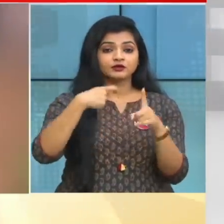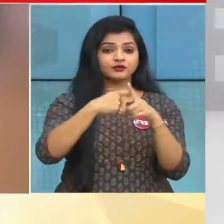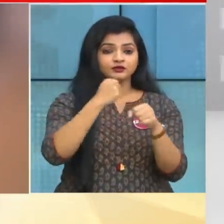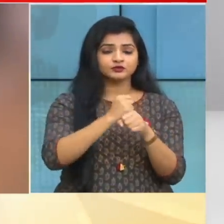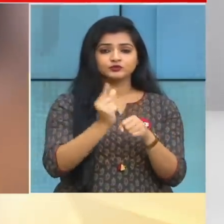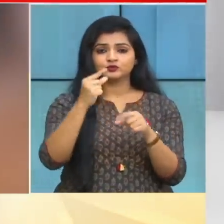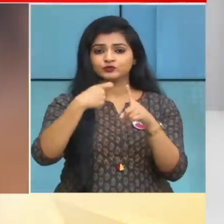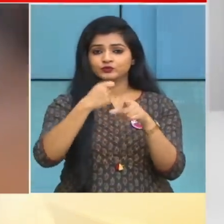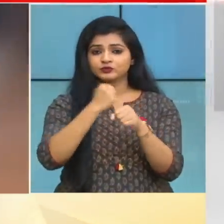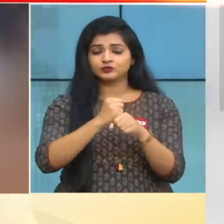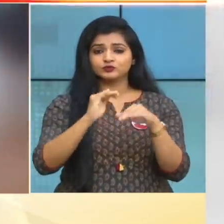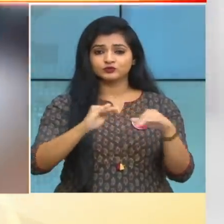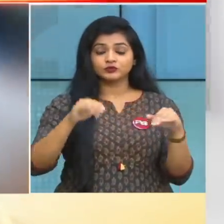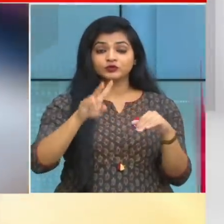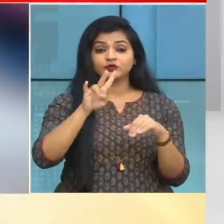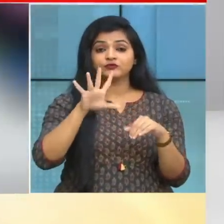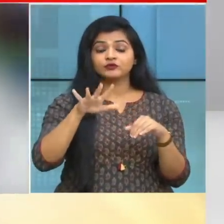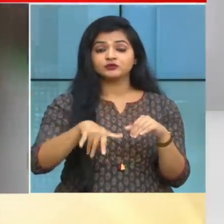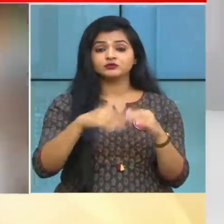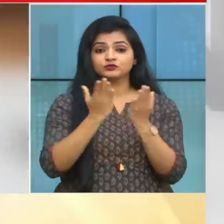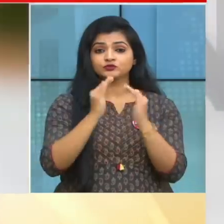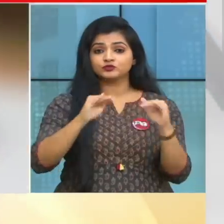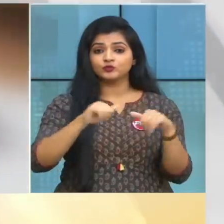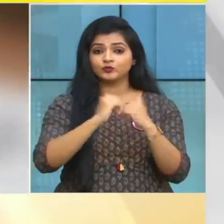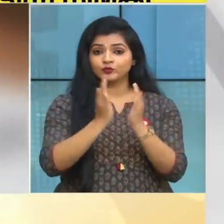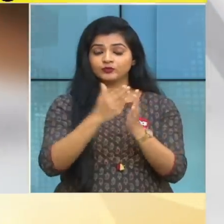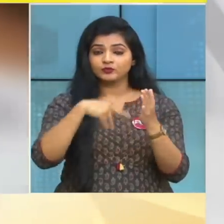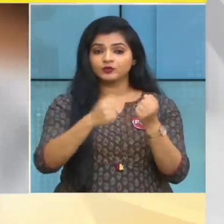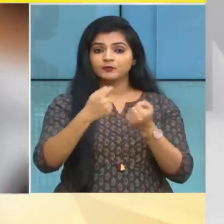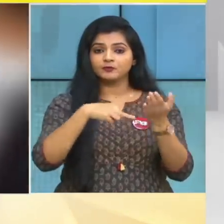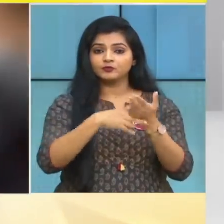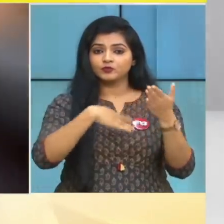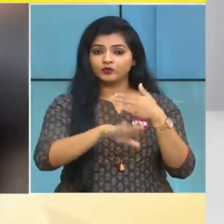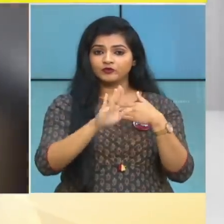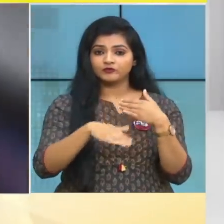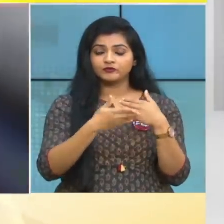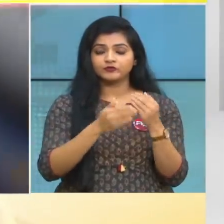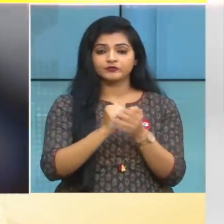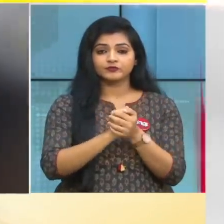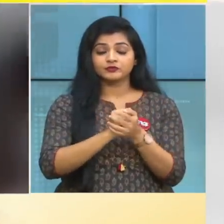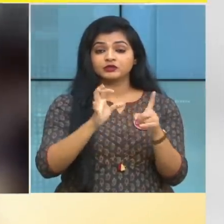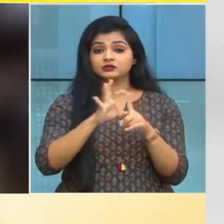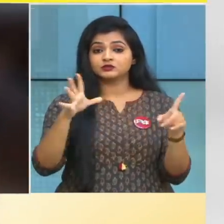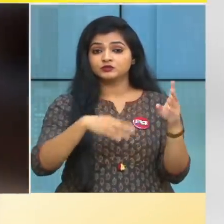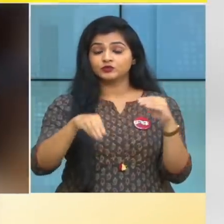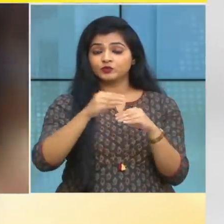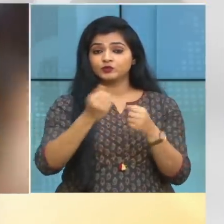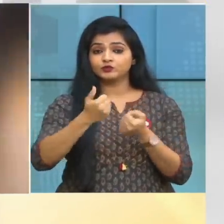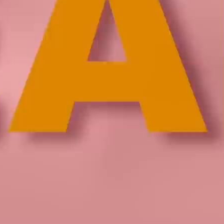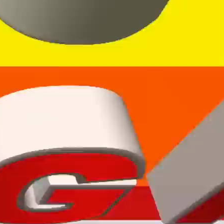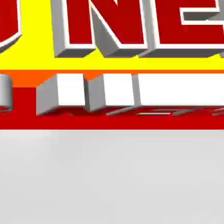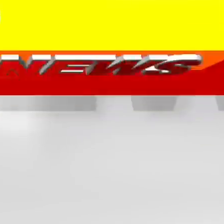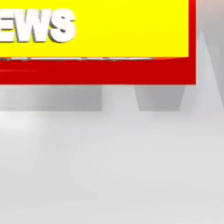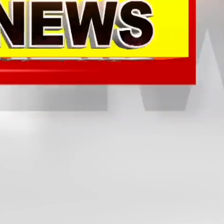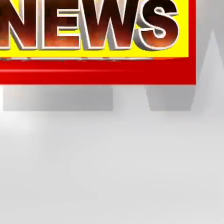ഉൾപ്പെടെയുള്ള ക്ലാസ്സുകളിലെ 25ഓളം വിദ്യാർത്ഥികൾ ഈ ബസ്സിനകത്തുണ്ടായിരുന്നു. ഏതായാലും വളരെ അപകടകരമായ ഒരു യാത്ര എന്ന് തന്നെ പറയേണ്ടി വരും. അതിന്റെ